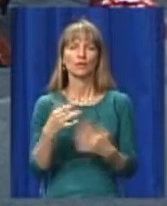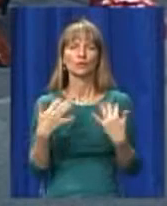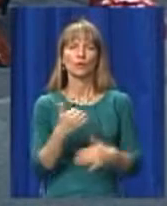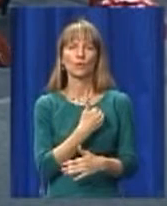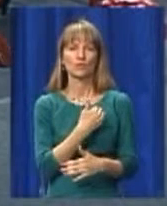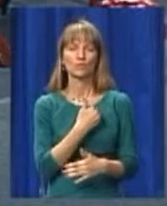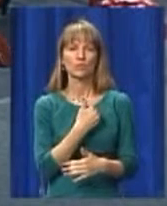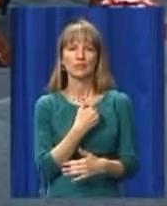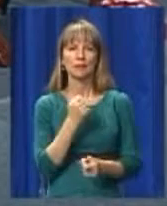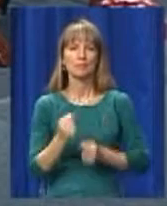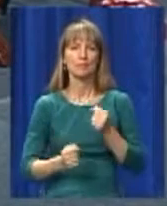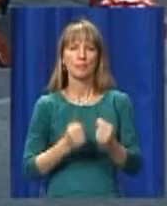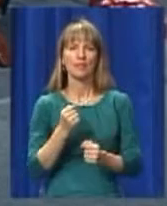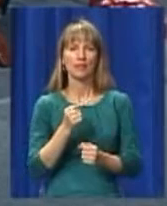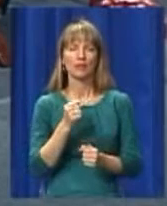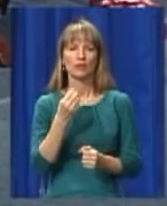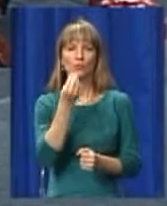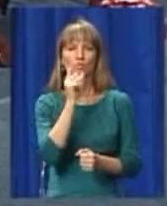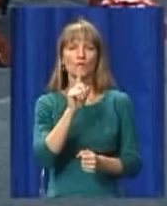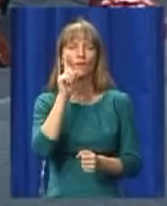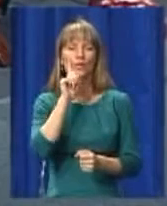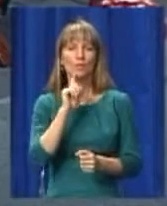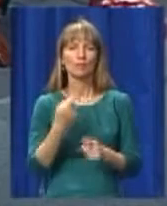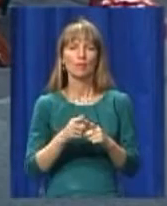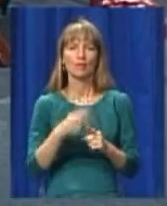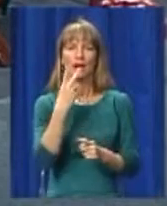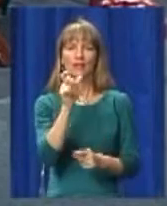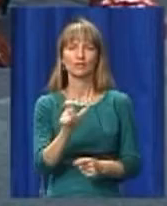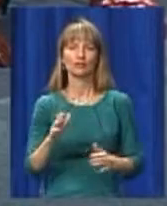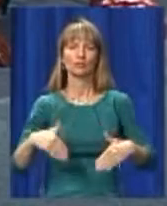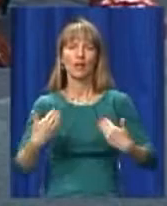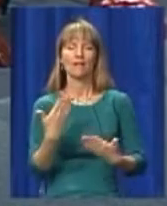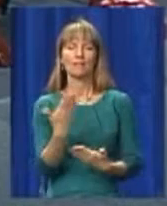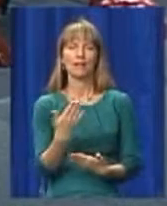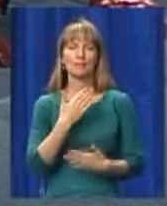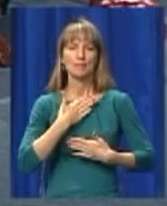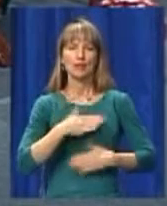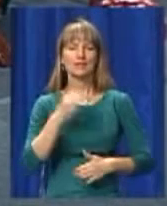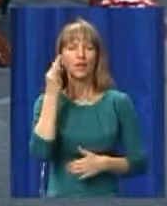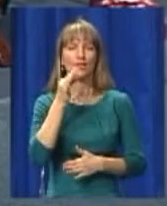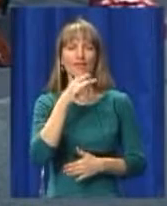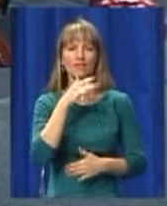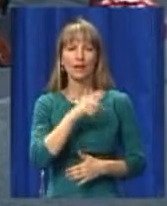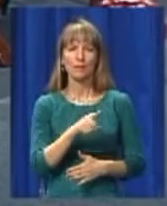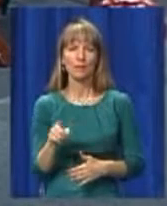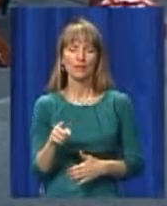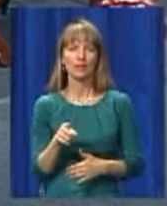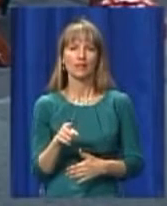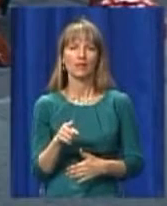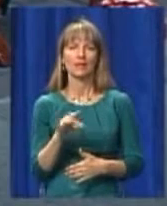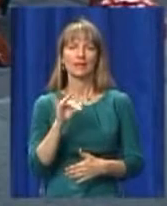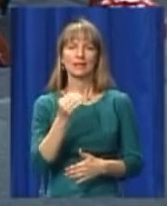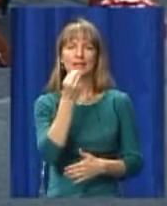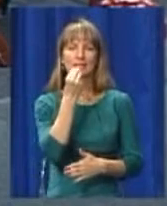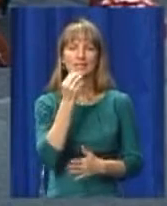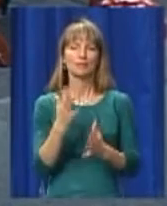хочеться дійсно таки вже бігти десь ласувати чимось смачненьким. Тож, глядачі, бажаємо вам приємних солодких моментів, там